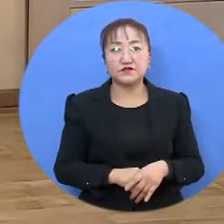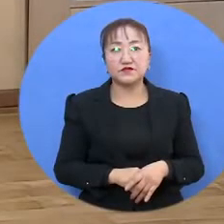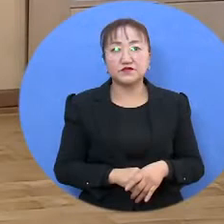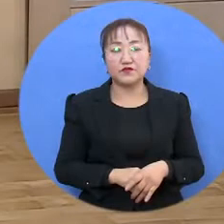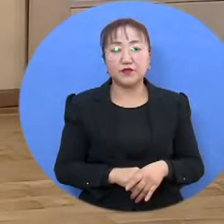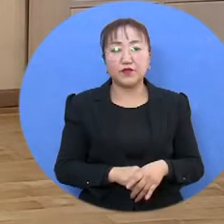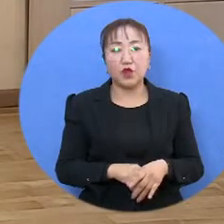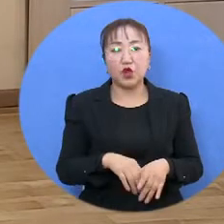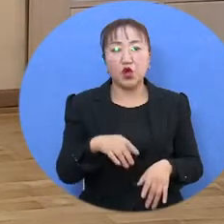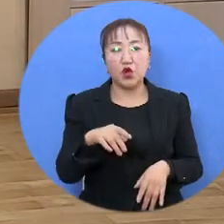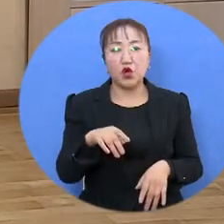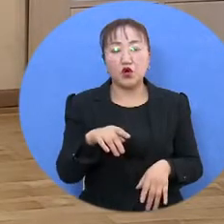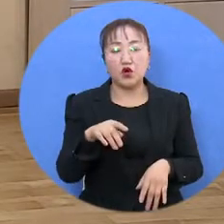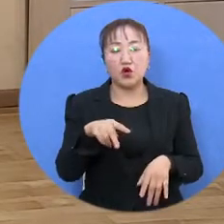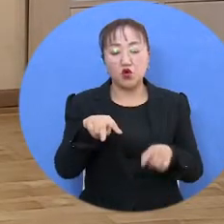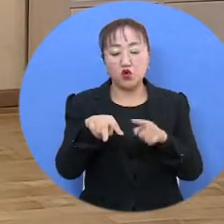хөлдөмөрний хэмжээний зайтай